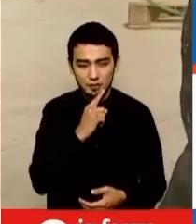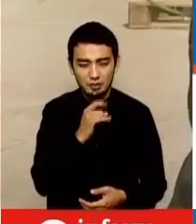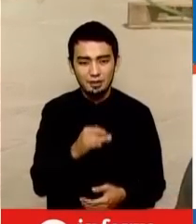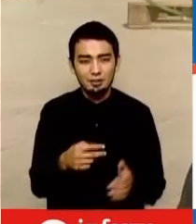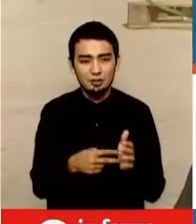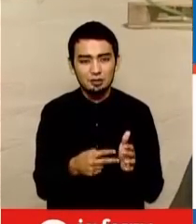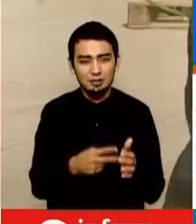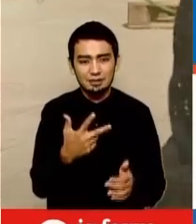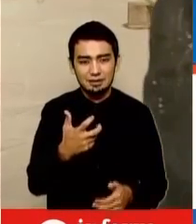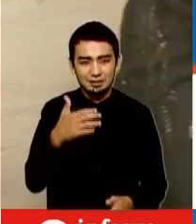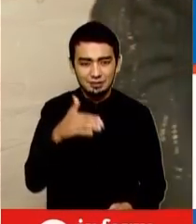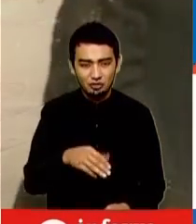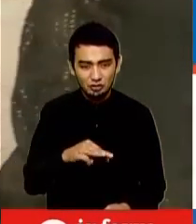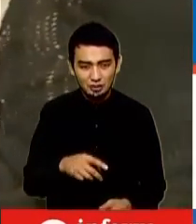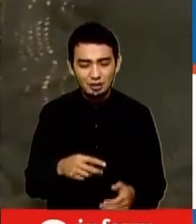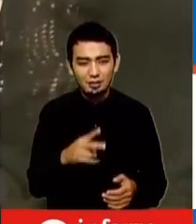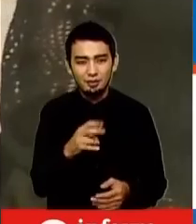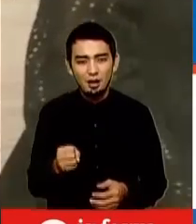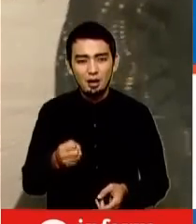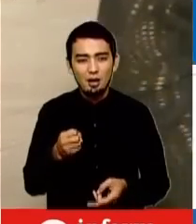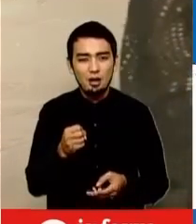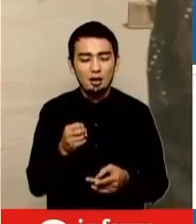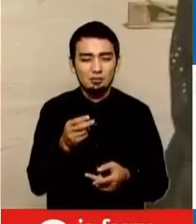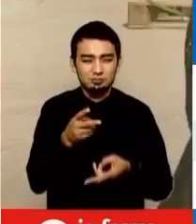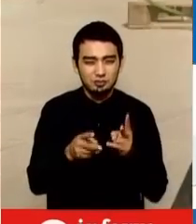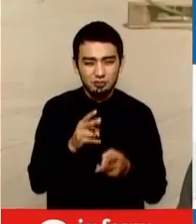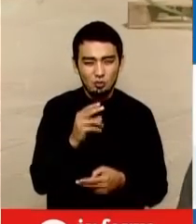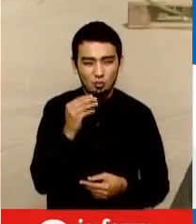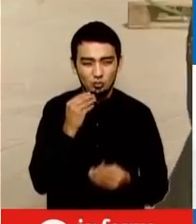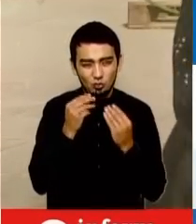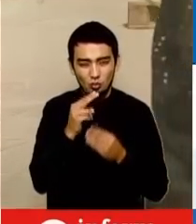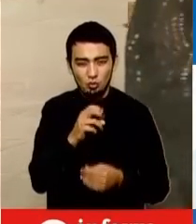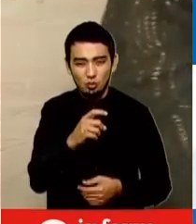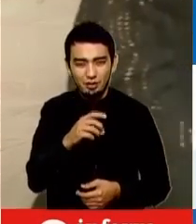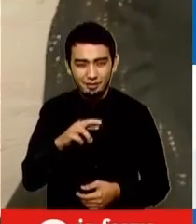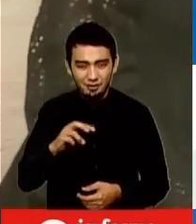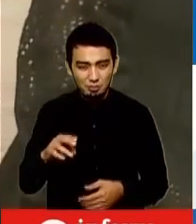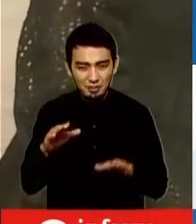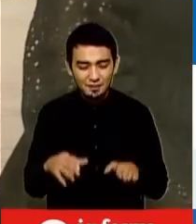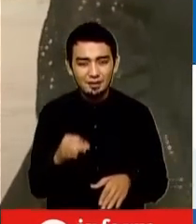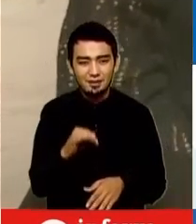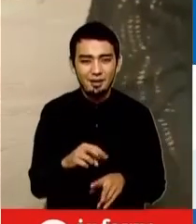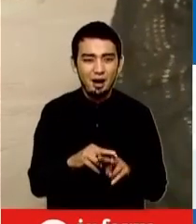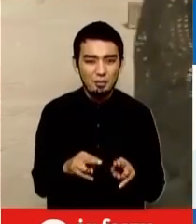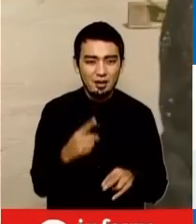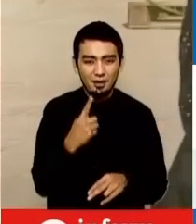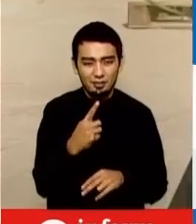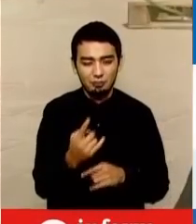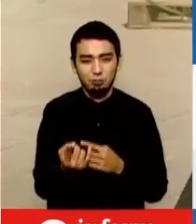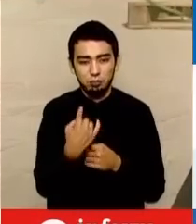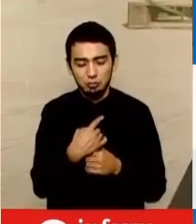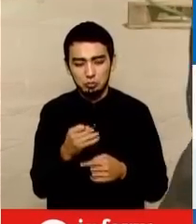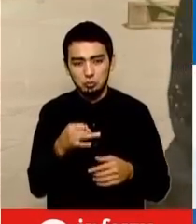сумме 300 тысяч тенге, на кухонную мебель тоже самое. И вот так обманным путем он